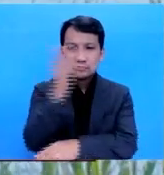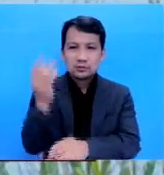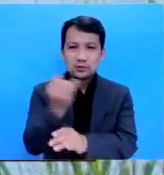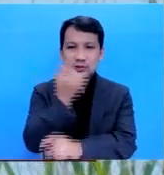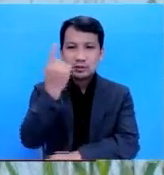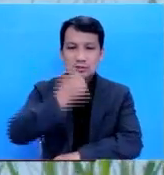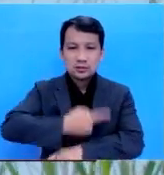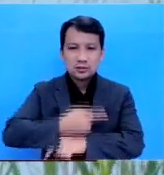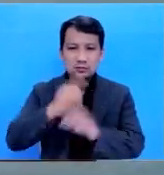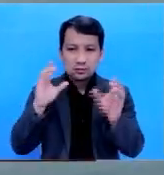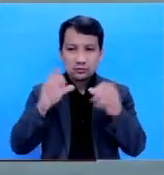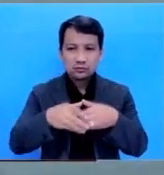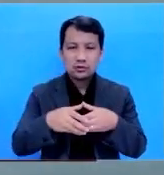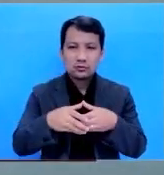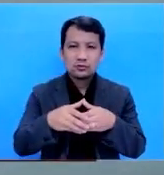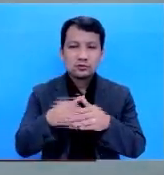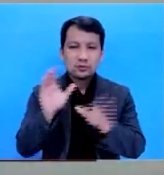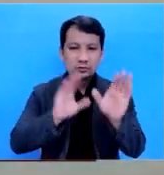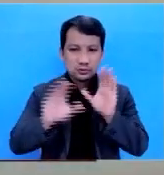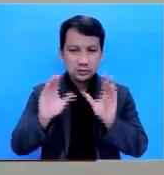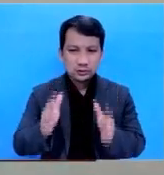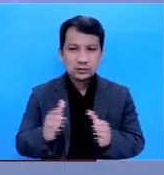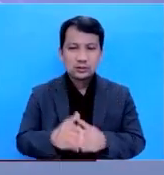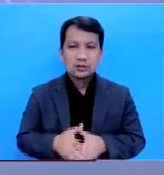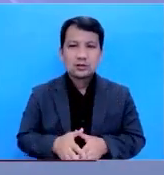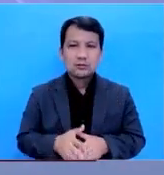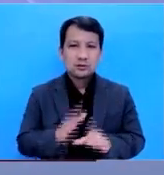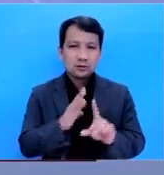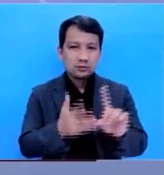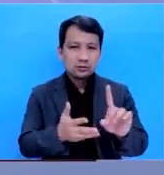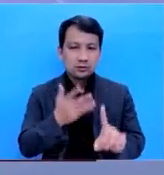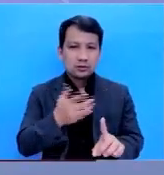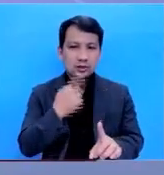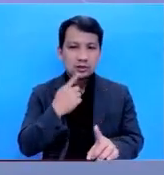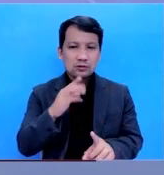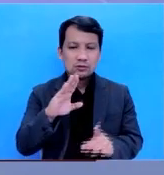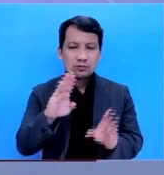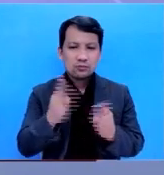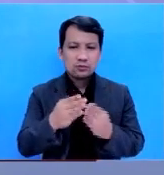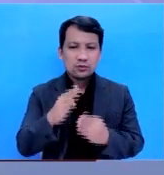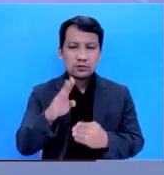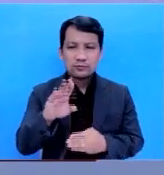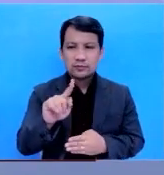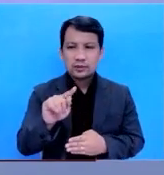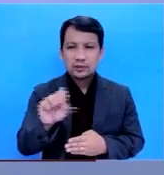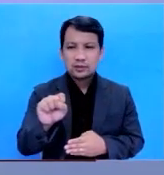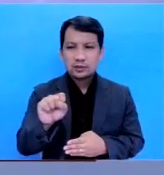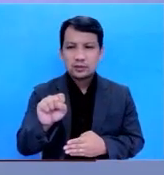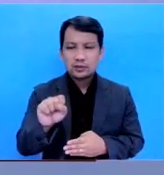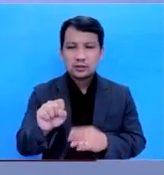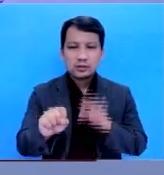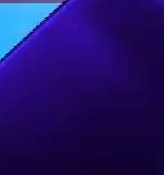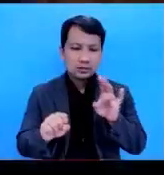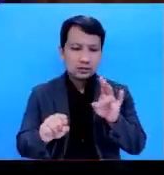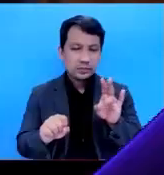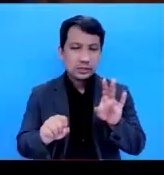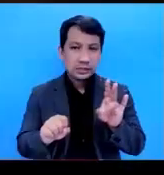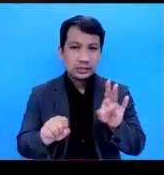grupo ng celebrities. Pinagbidaan ito dati ng boy groups na BTS at Seventeen.